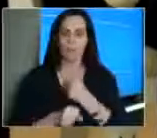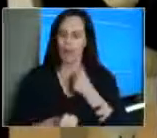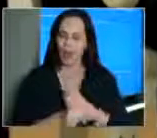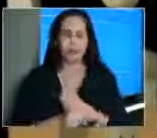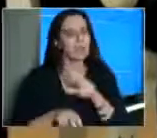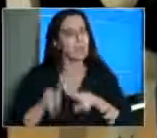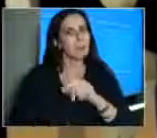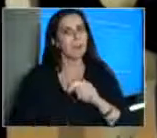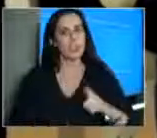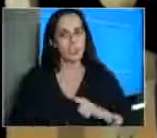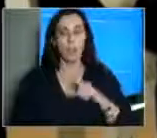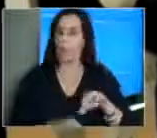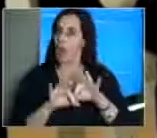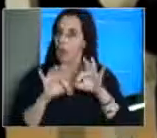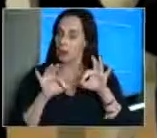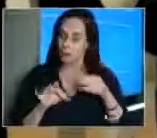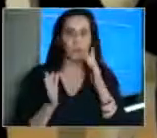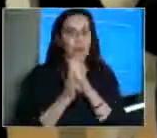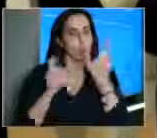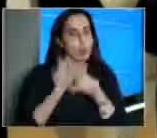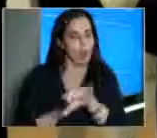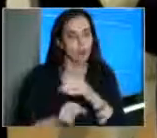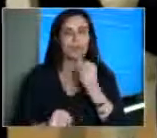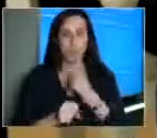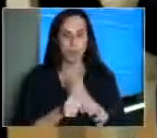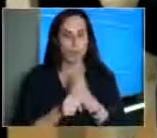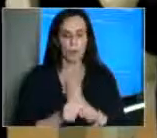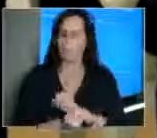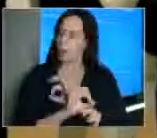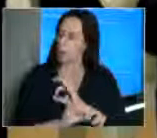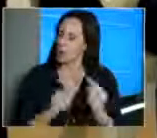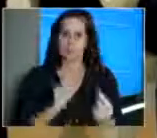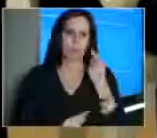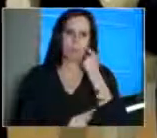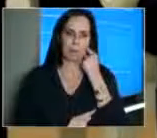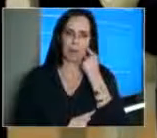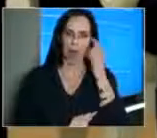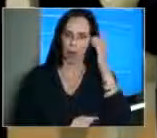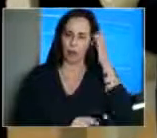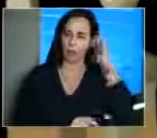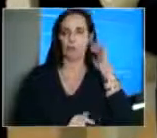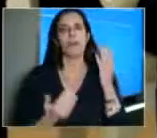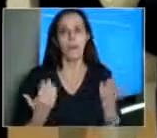באופן אישי, אתה הפעלת את אנשיך שעשו עבודה יוצאת מן הכלל,